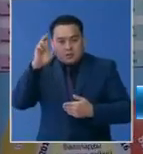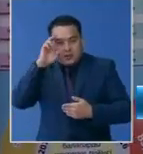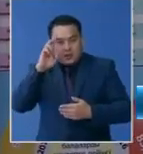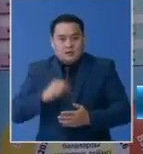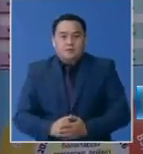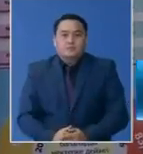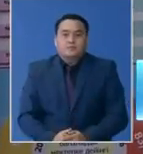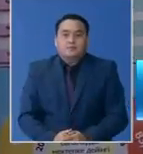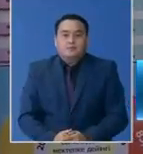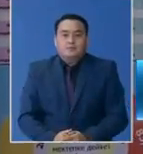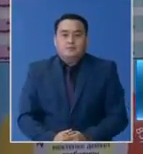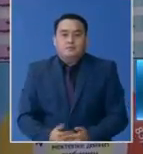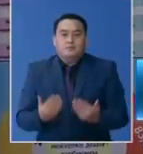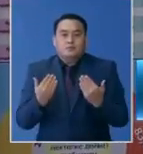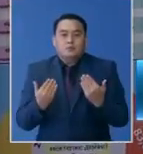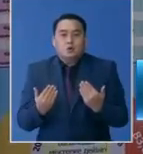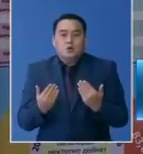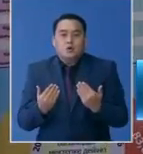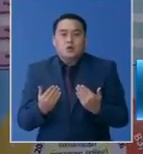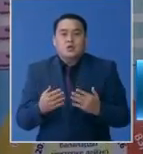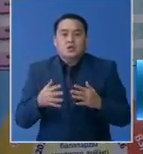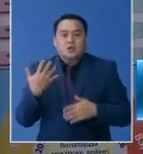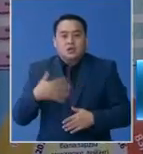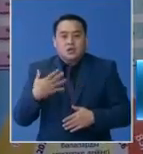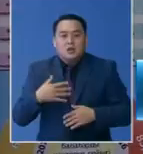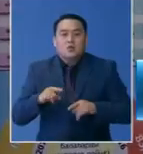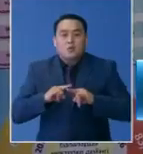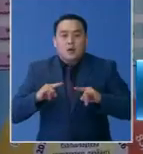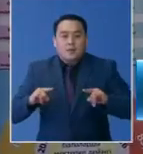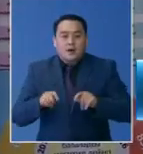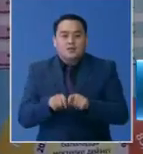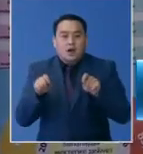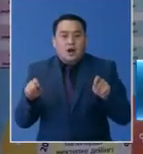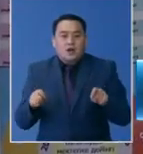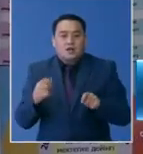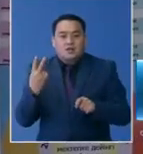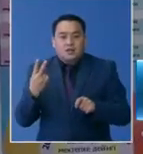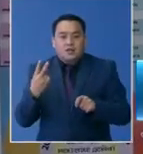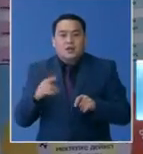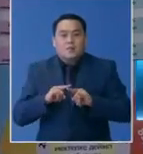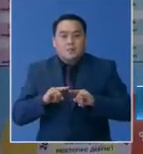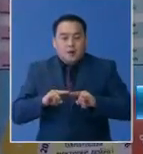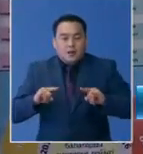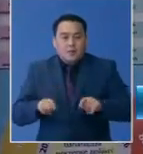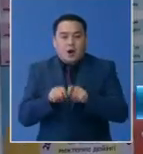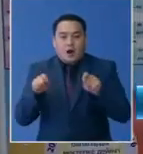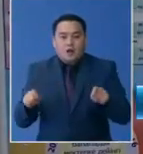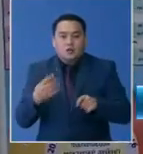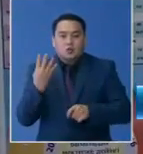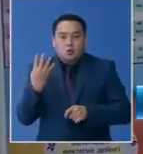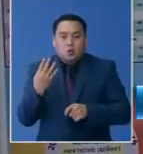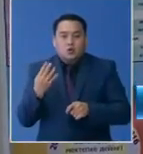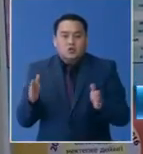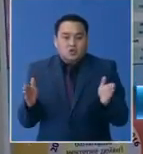күнге 50 балабақша, жекеменшік балабақша ашылды, ұлттық қордан 2 балабақша ашылды, 4